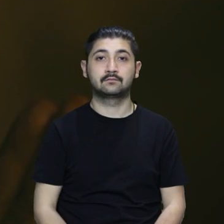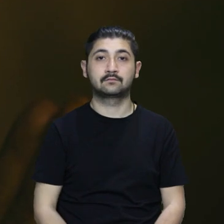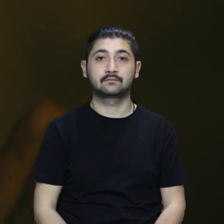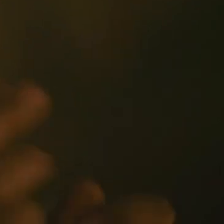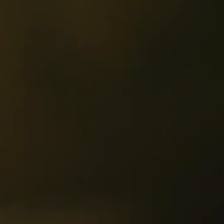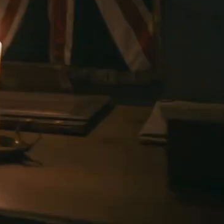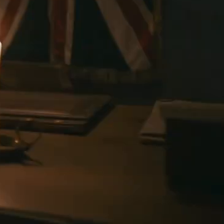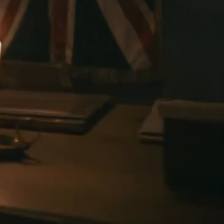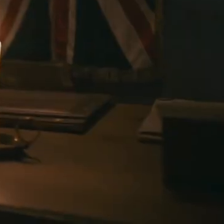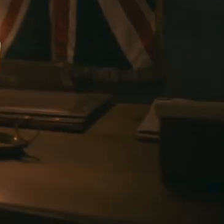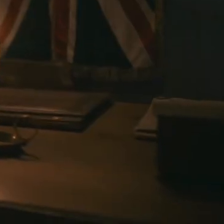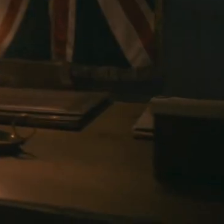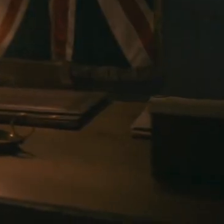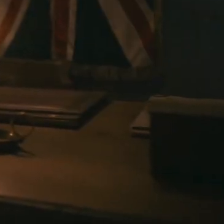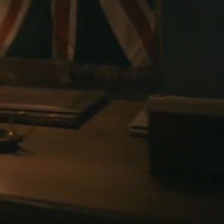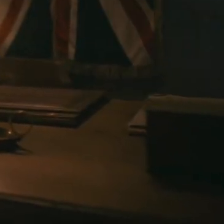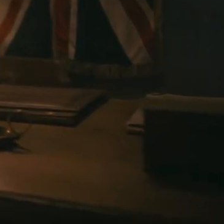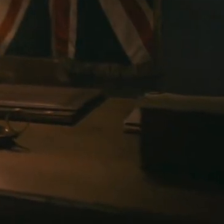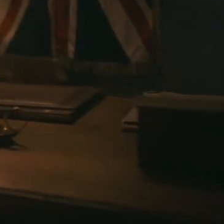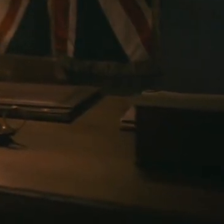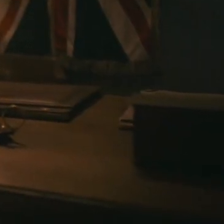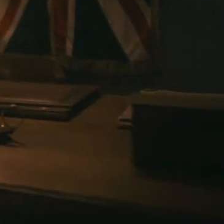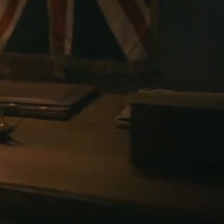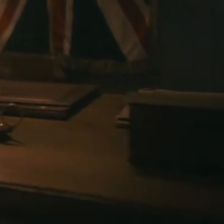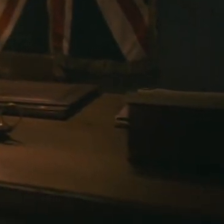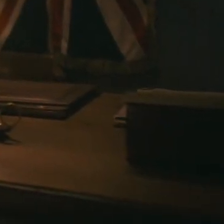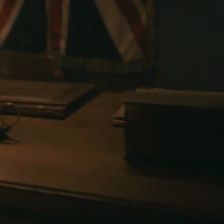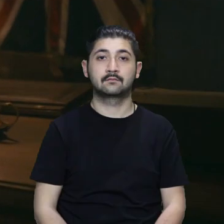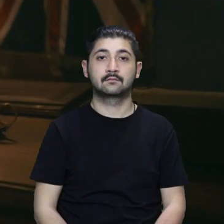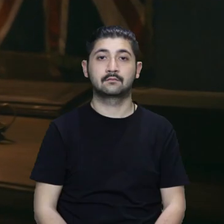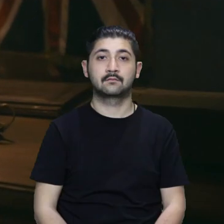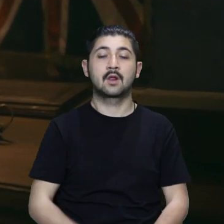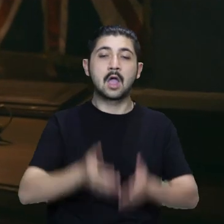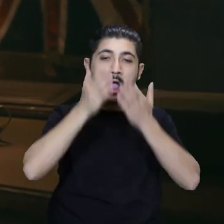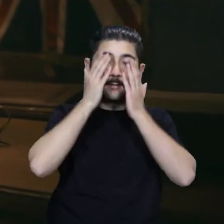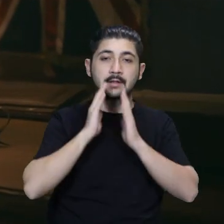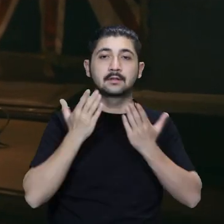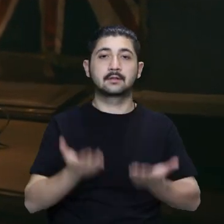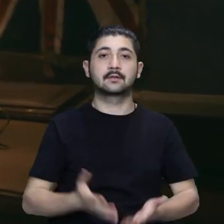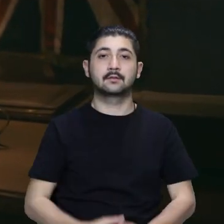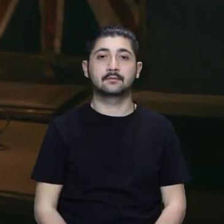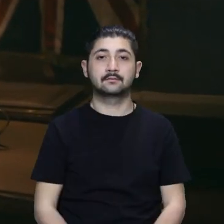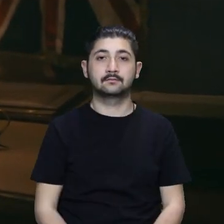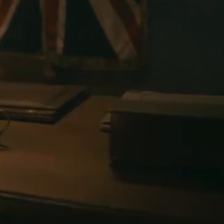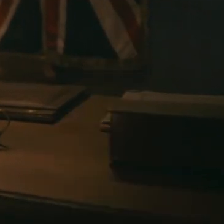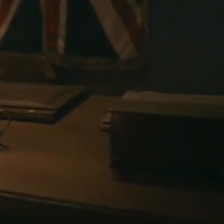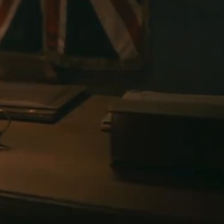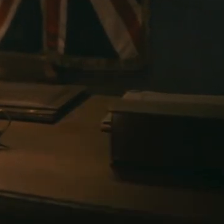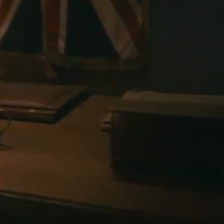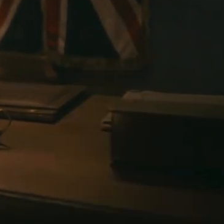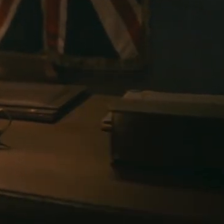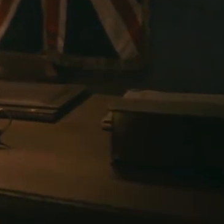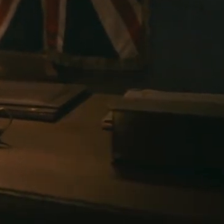Yukarı bakıyordu, bakışlarını indirip İstavroz çıkardı. Amen. Başını öne eğerek ellerine dayadı.